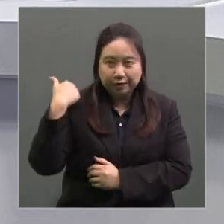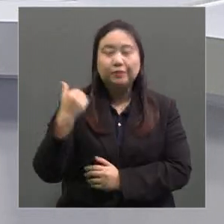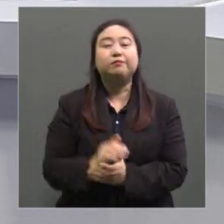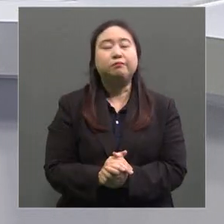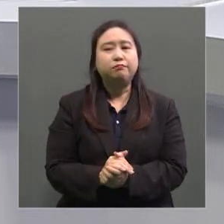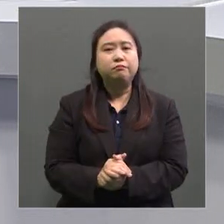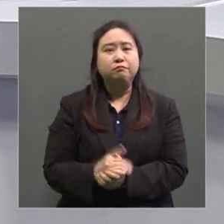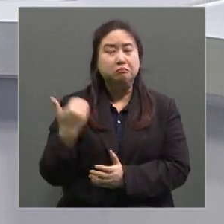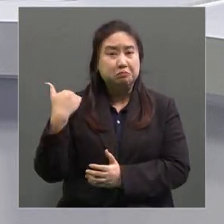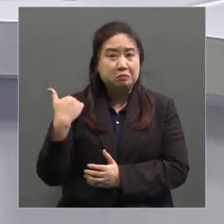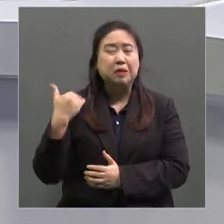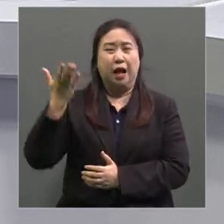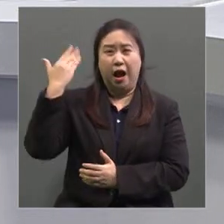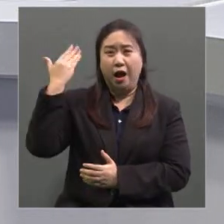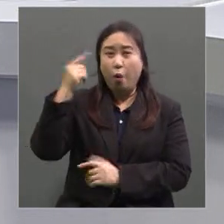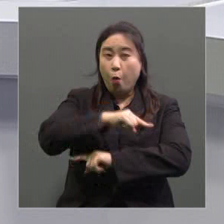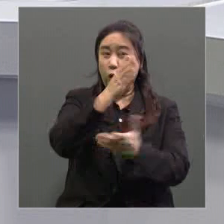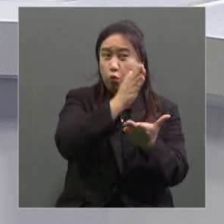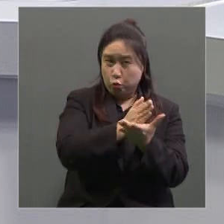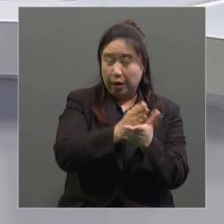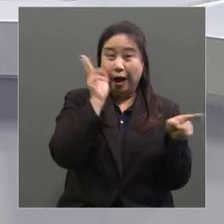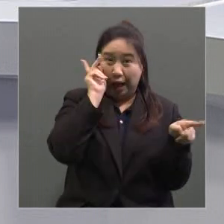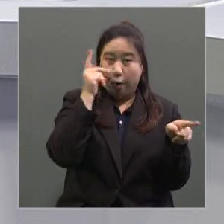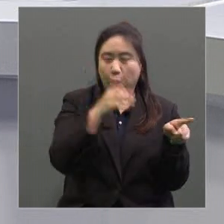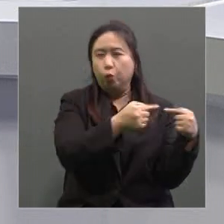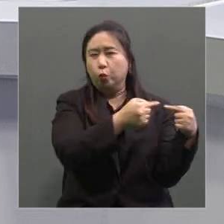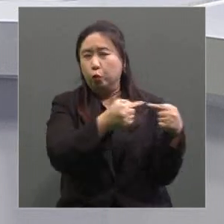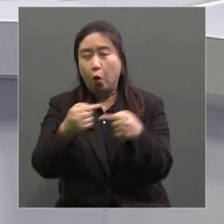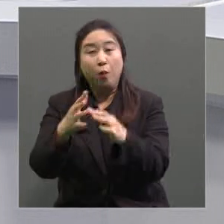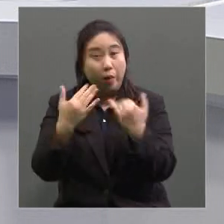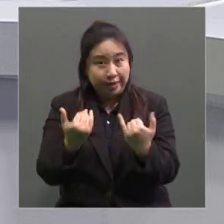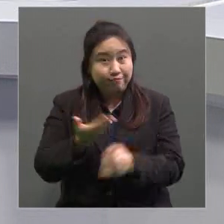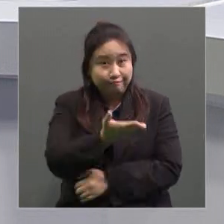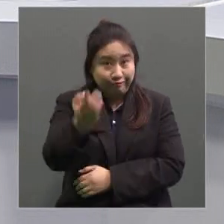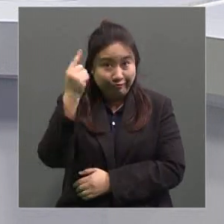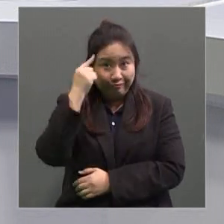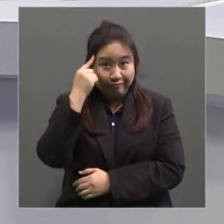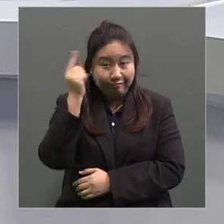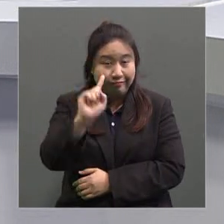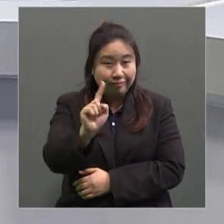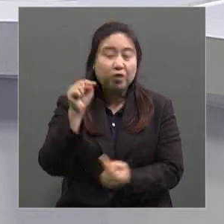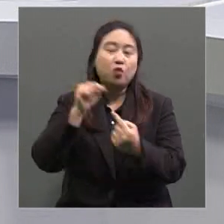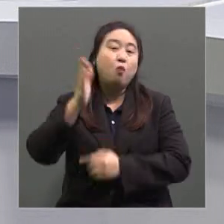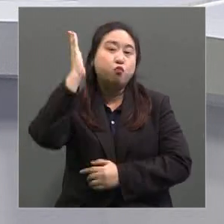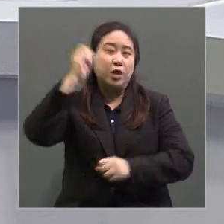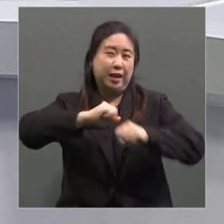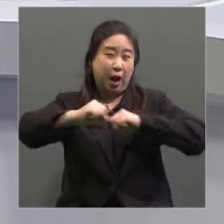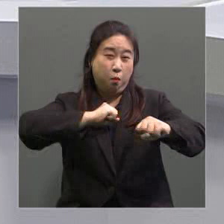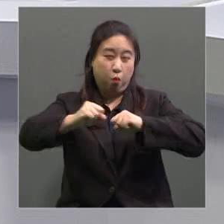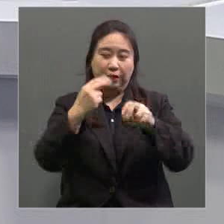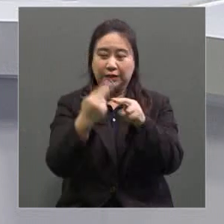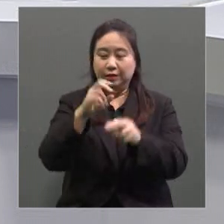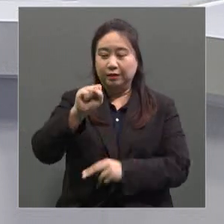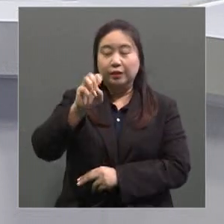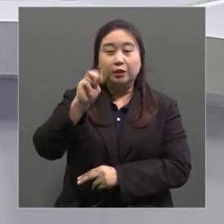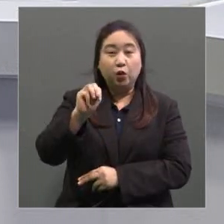นะคะบางประเด็นก็ต่อเนื่องมาตั้งแต่ช่วงวันหยุดนะคะถ้าพูดแบบนี้หลายๆคนก็นึกออกแล้วนะคะคดีของคุณสมรักษ์คำสิงนะ